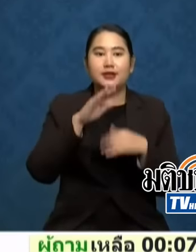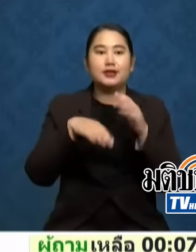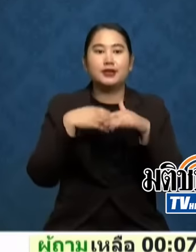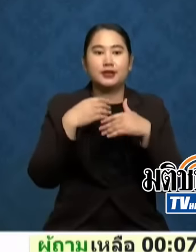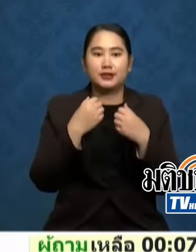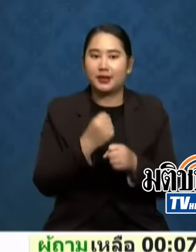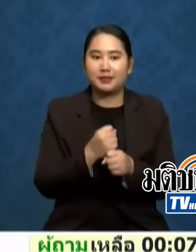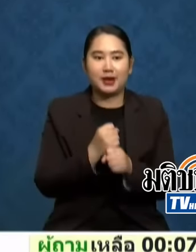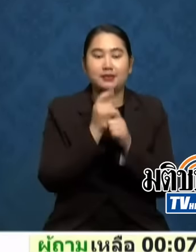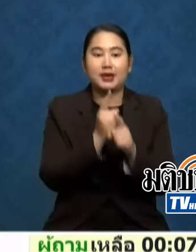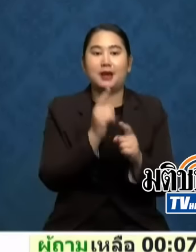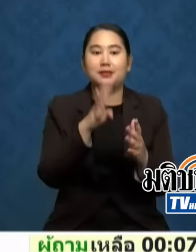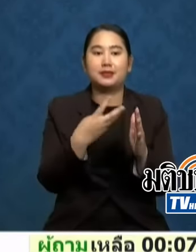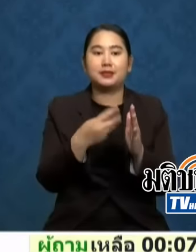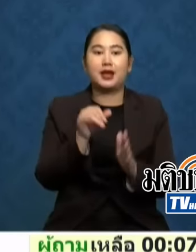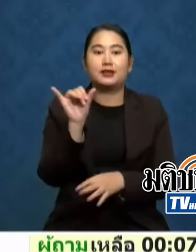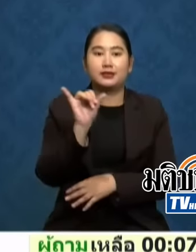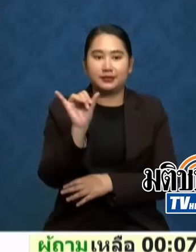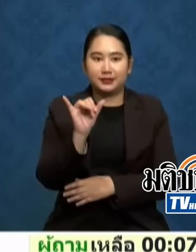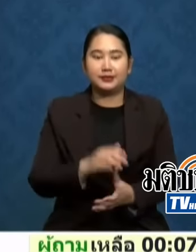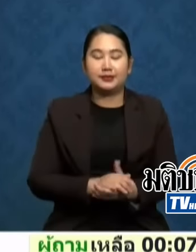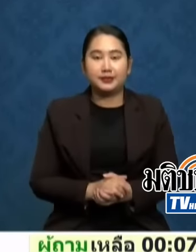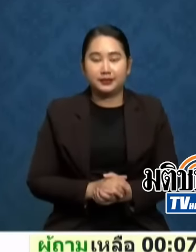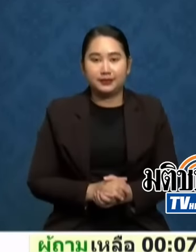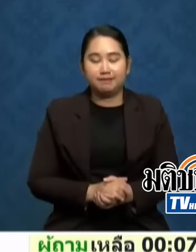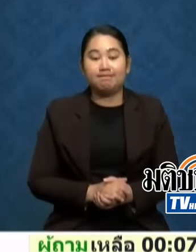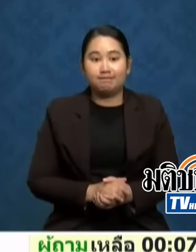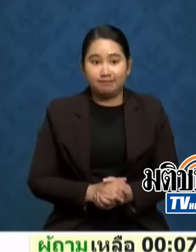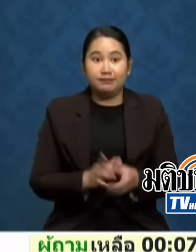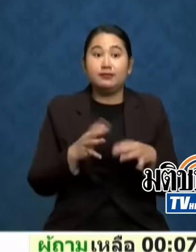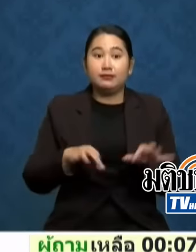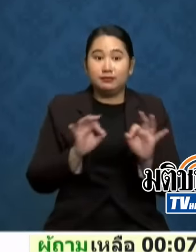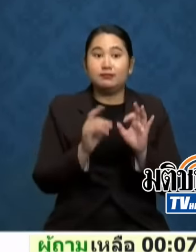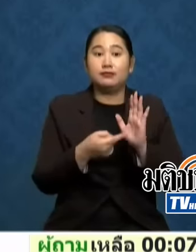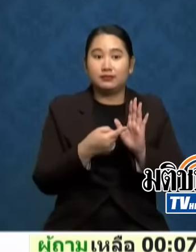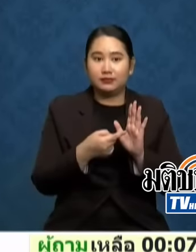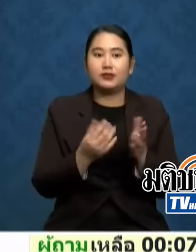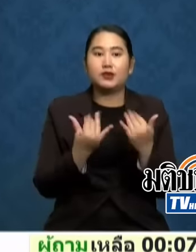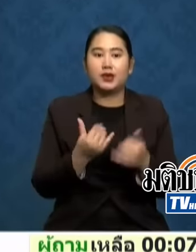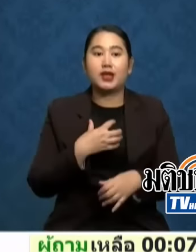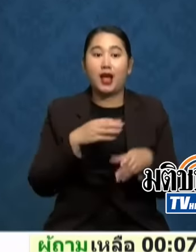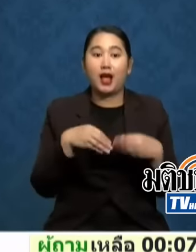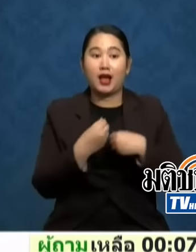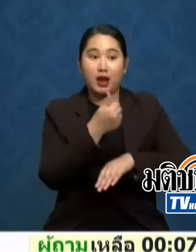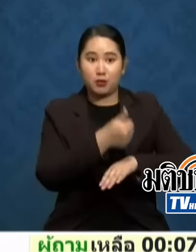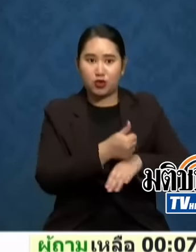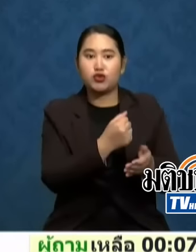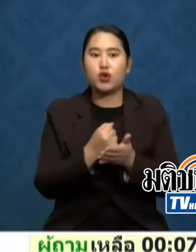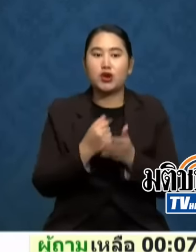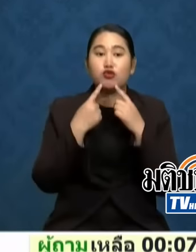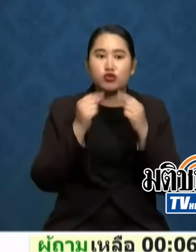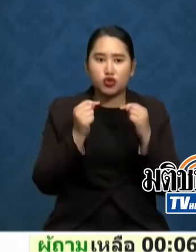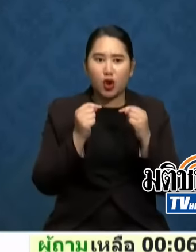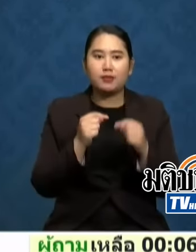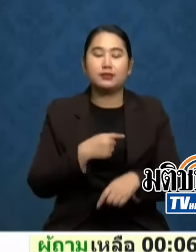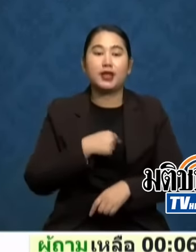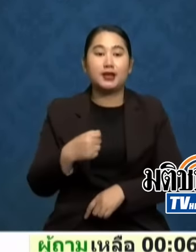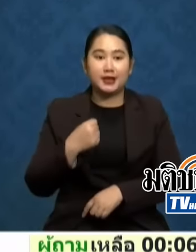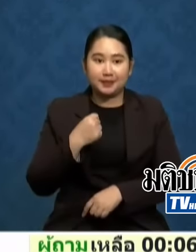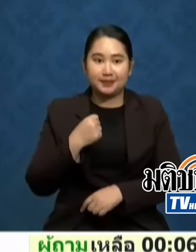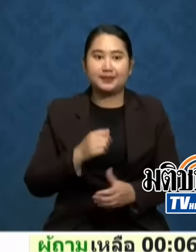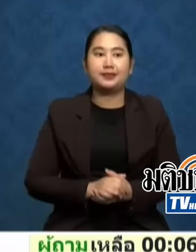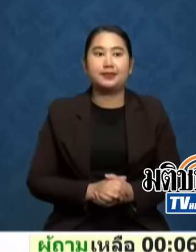ำงานตามแผนนี้เลยเราหยิบตรงนี้มาใช้ครับท่านรัฐมนตรีแล้ววันนี้ผมอยากให้ท่านรัฐมนตรีตอบผมสักเล็กน้อยให้ผมมั่นใจห